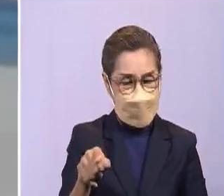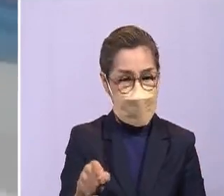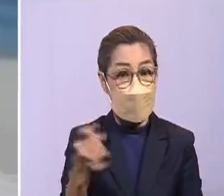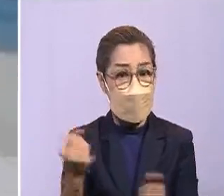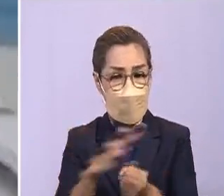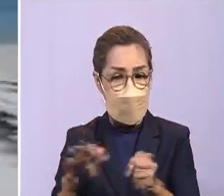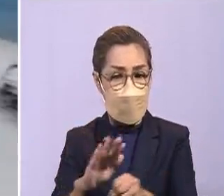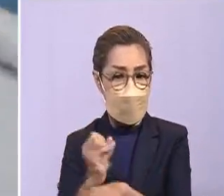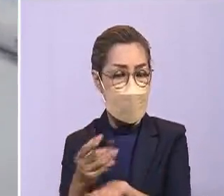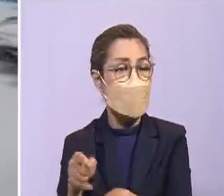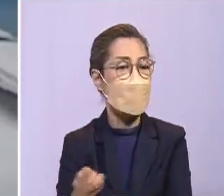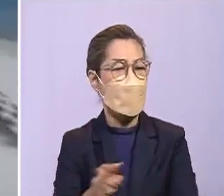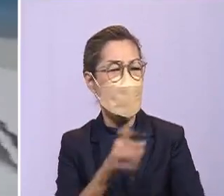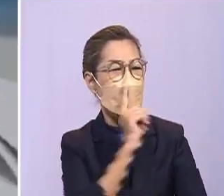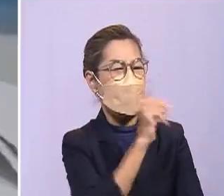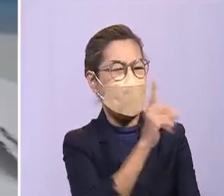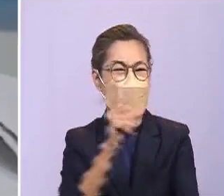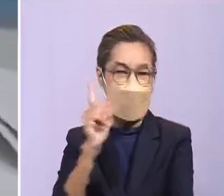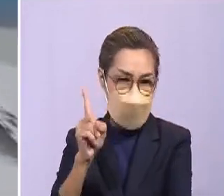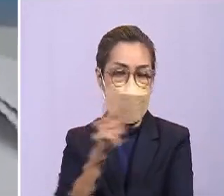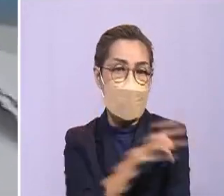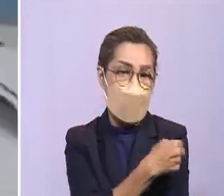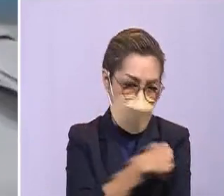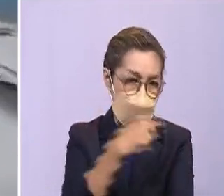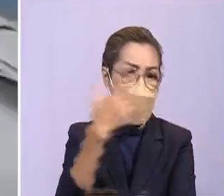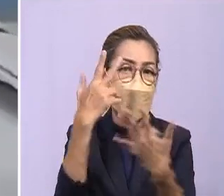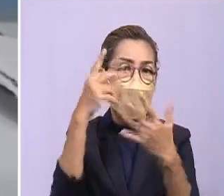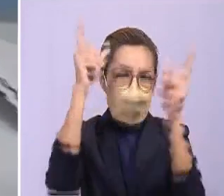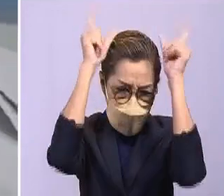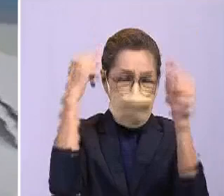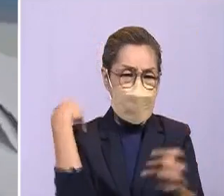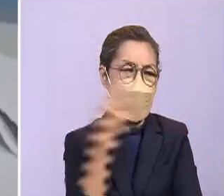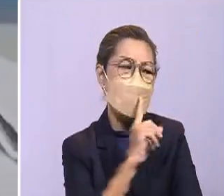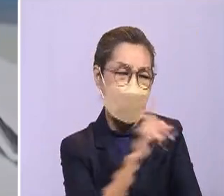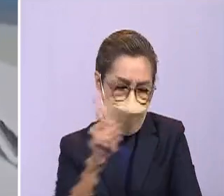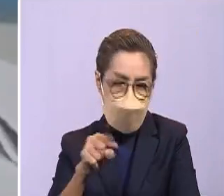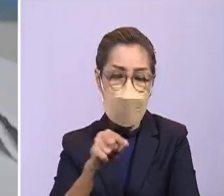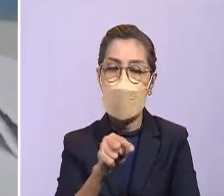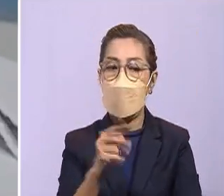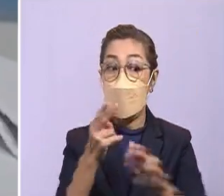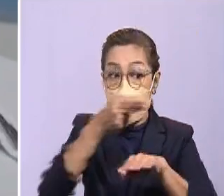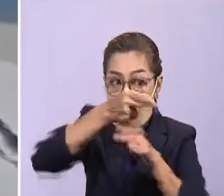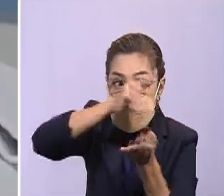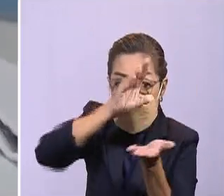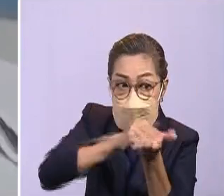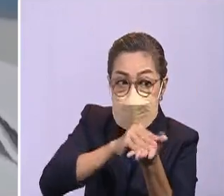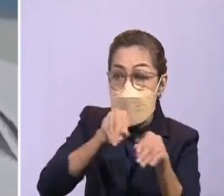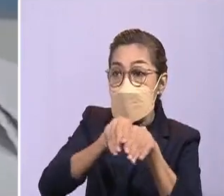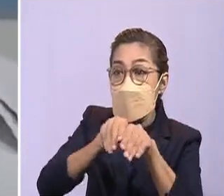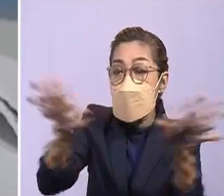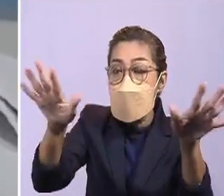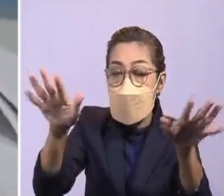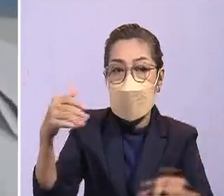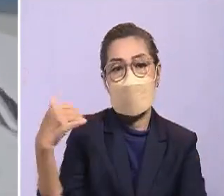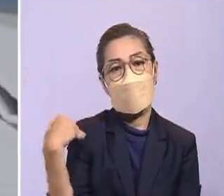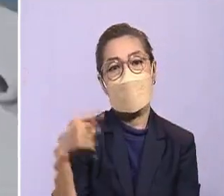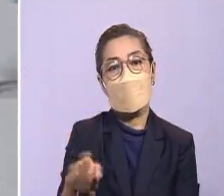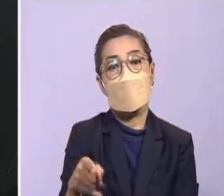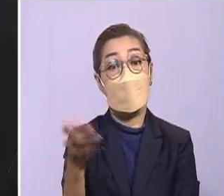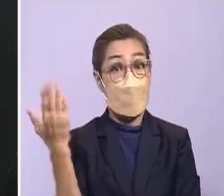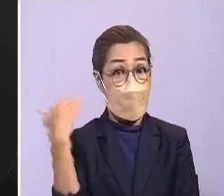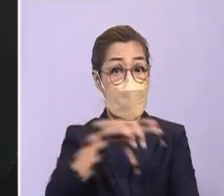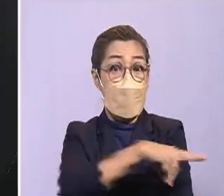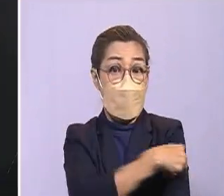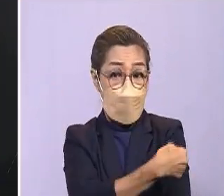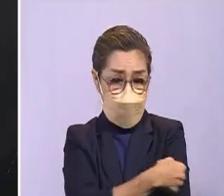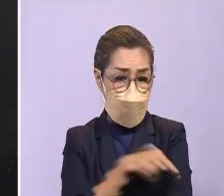จนเรียกว่าเป็นเรื่องโด่งดังในโซเชียลในท้องถิ่นด้วยนะฮะแล้วครั้งนั้นเนี่ยโรงพยาบาลก็ไปแจ้งความเอาไว้แล้วที่ส